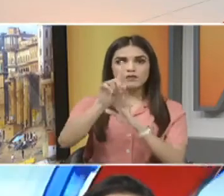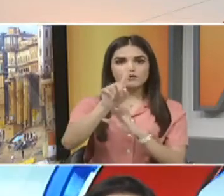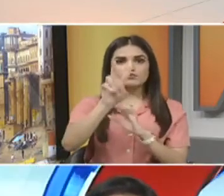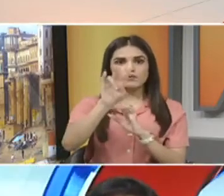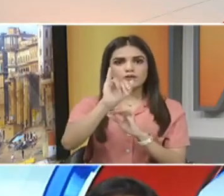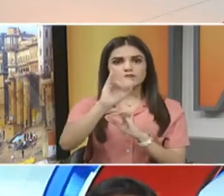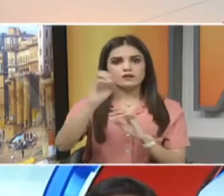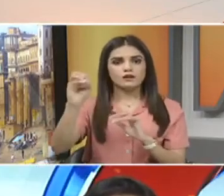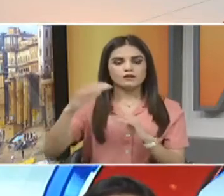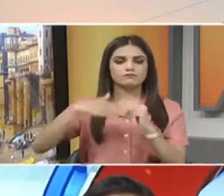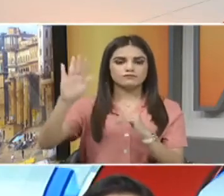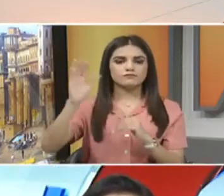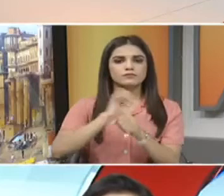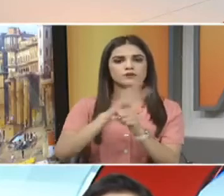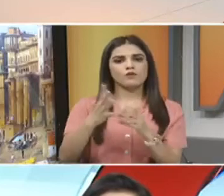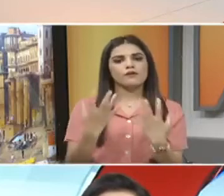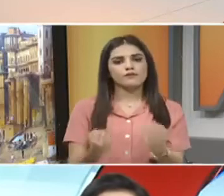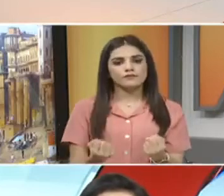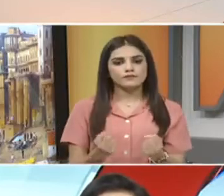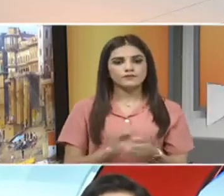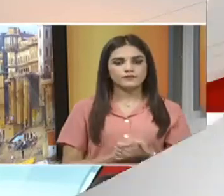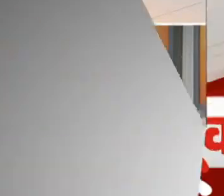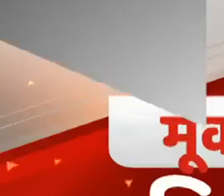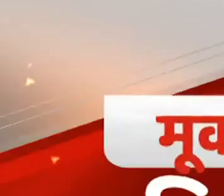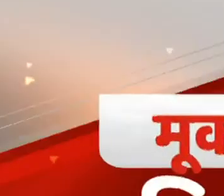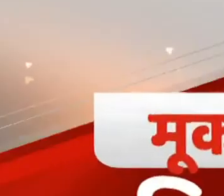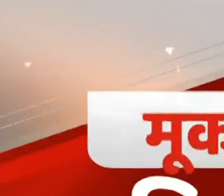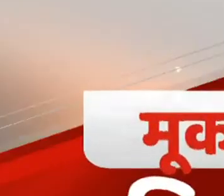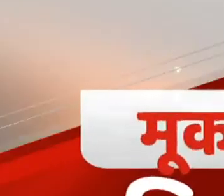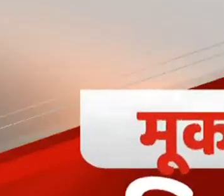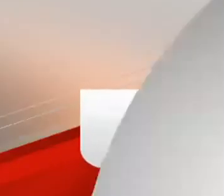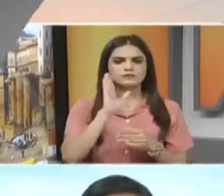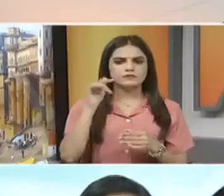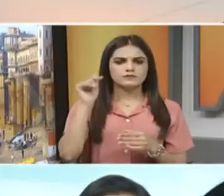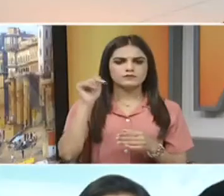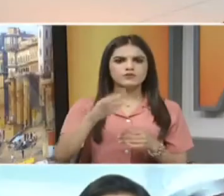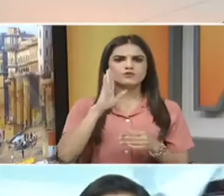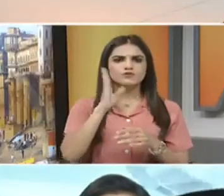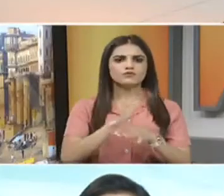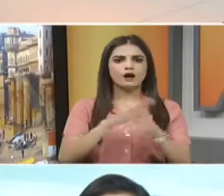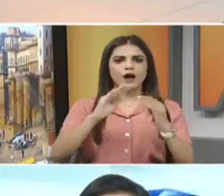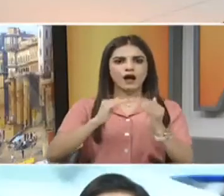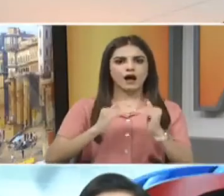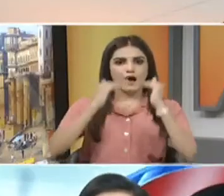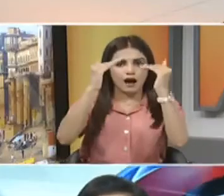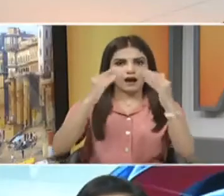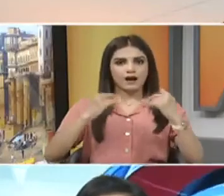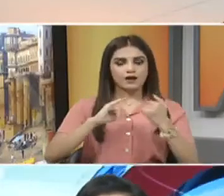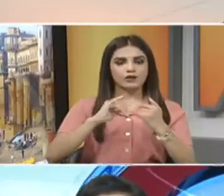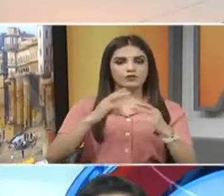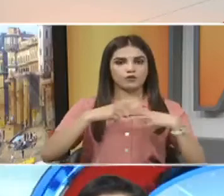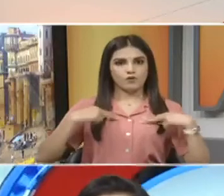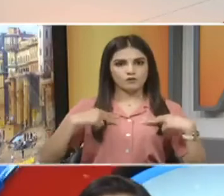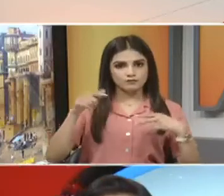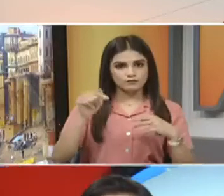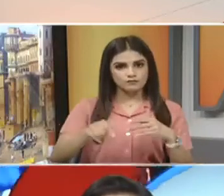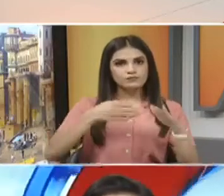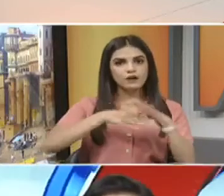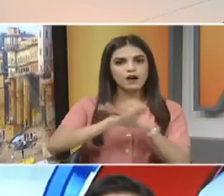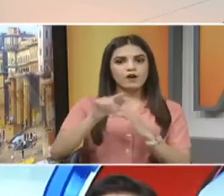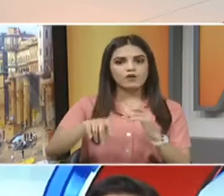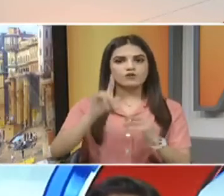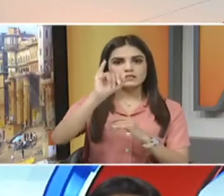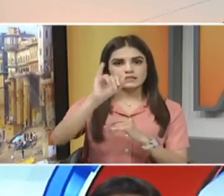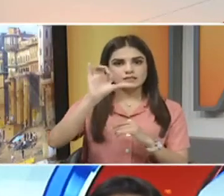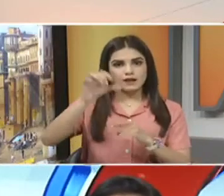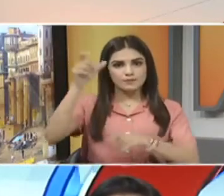12,600 कोरोना संक्रमित हैं। बढ़ते हैं आगे। आज हाईकोर्ट ने 69,000 शिक्षक भर्ती